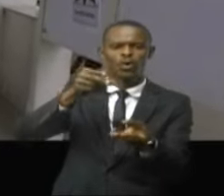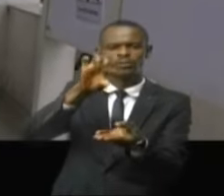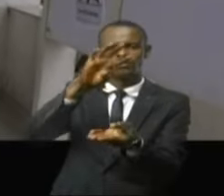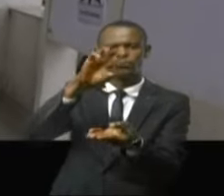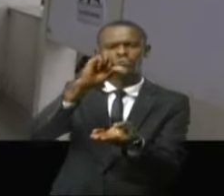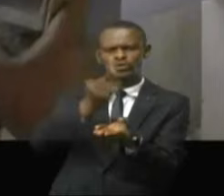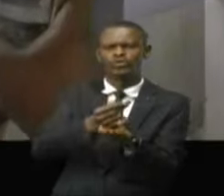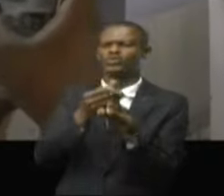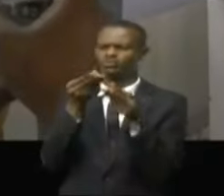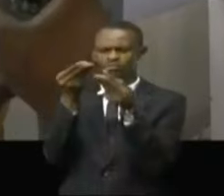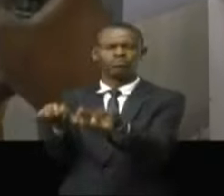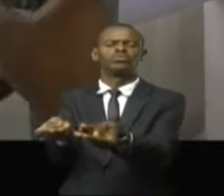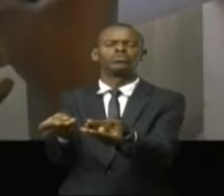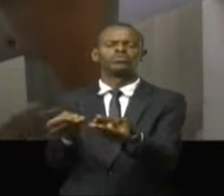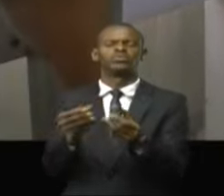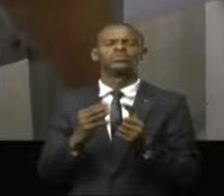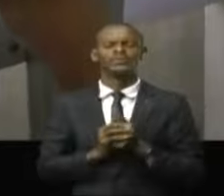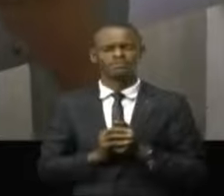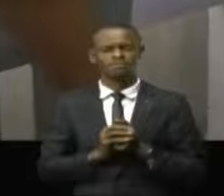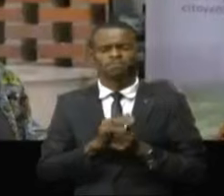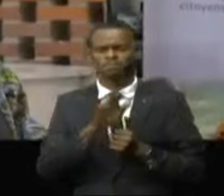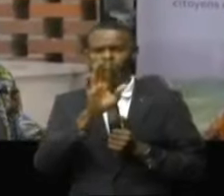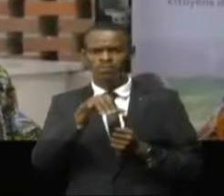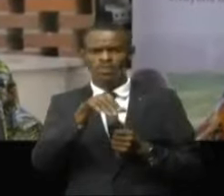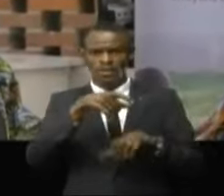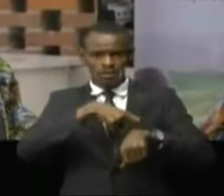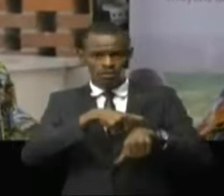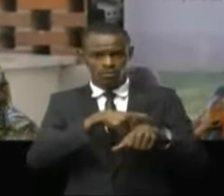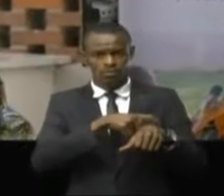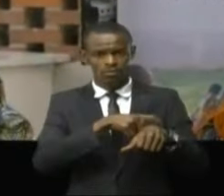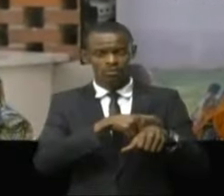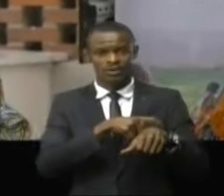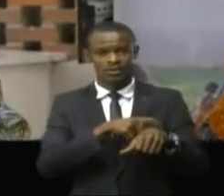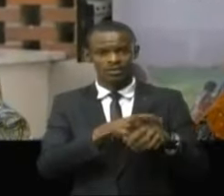l'exercice de leur métier, ici en République démocratique du Congo.